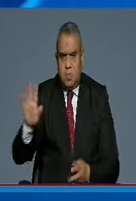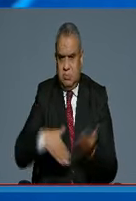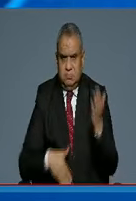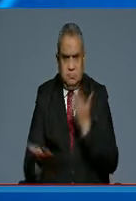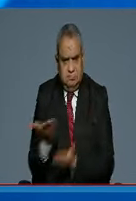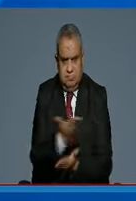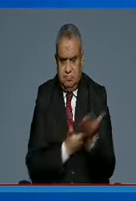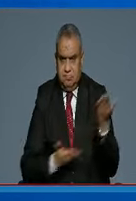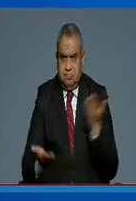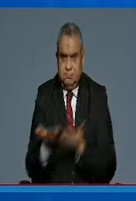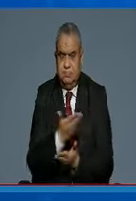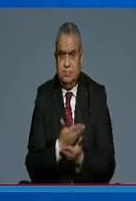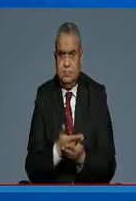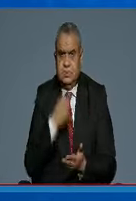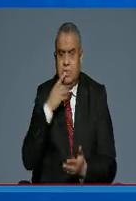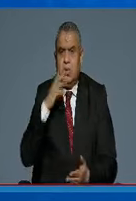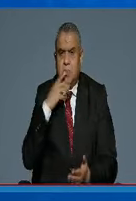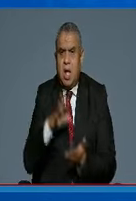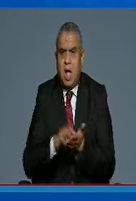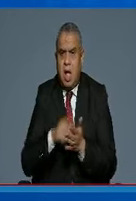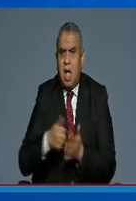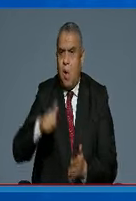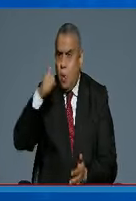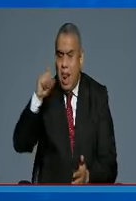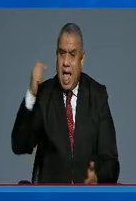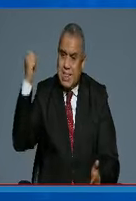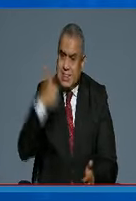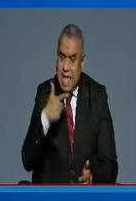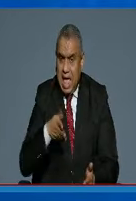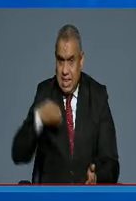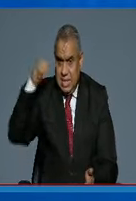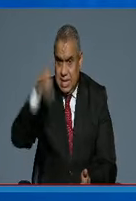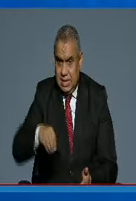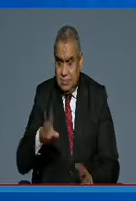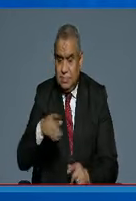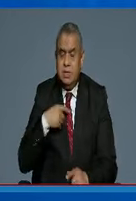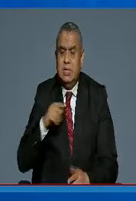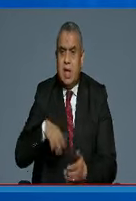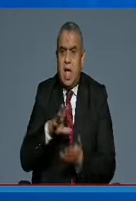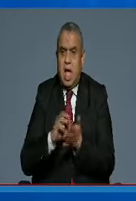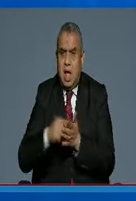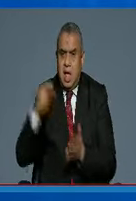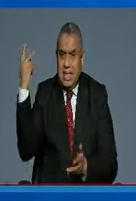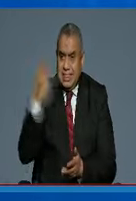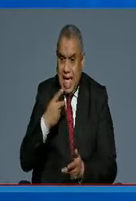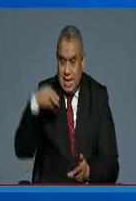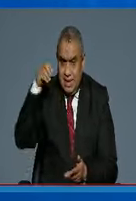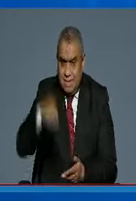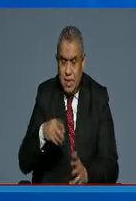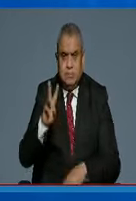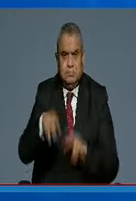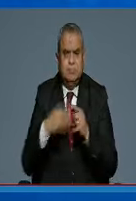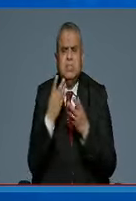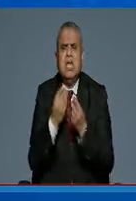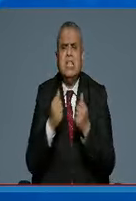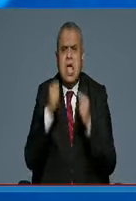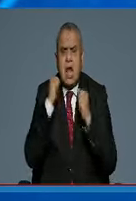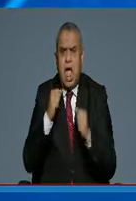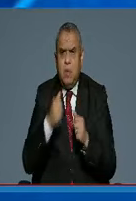جاهز ينزل شوط الاني في ماتش الوداد هتلاقيه مكسر الدنيا ينزل النهارده في الشو الثاني تلاقيه مكسر الدنيا ومباريات كتيره شبه